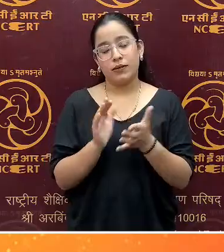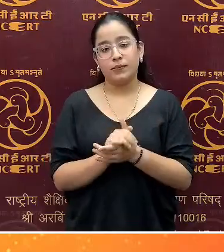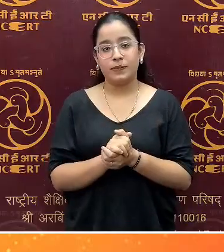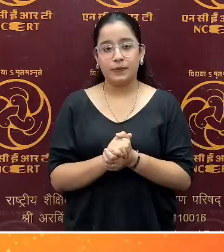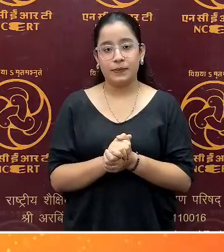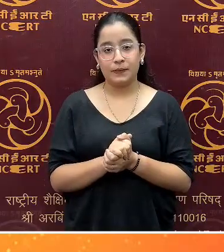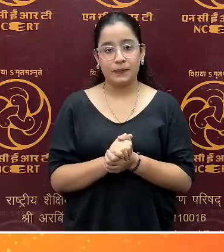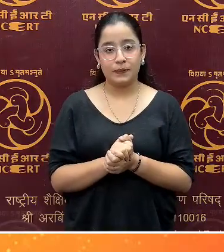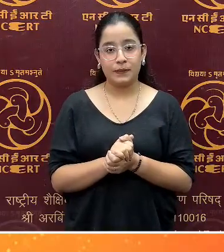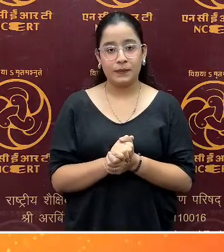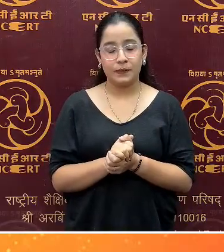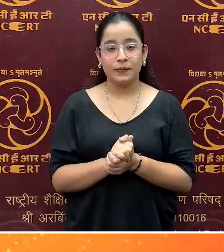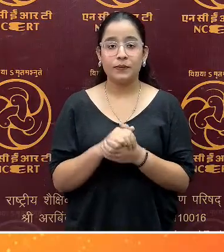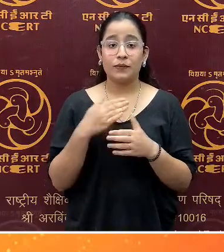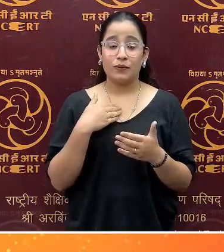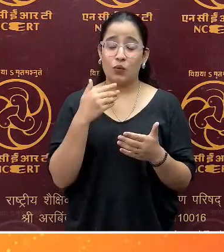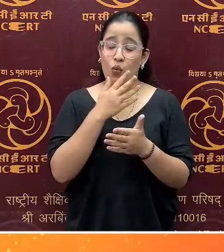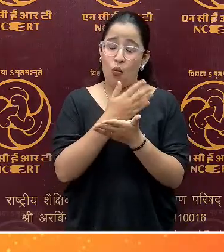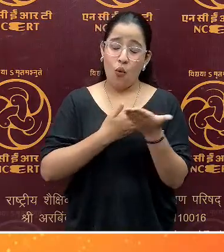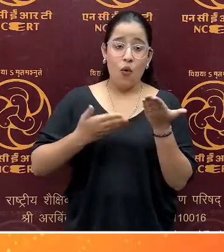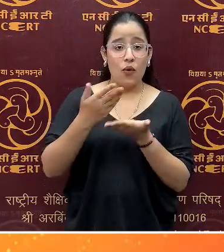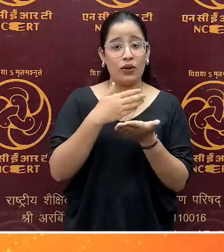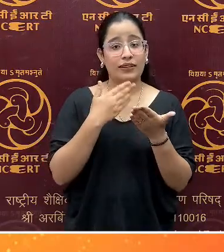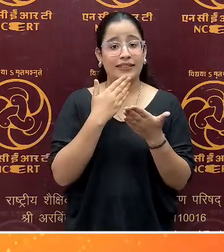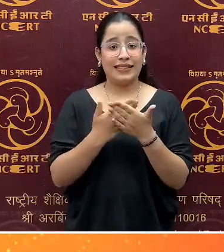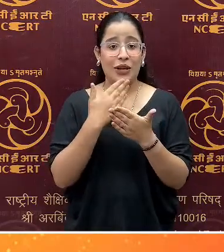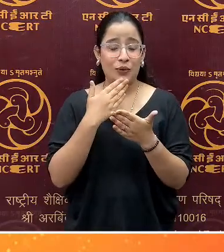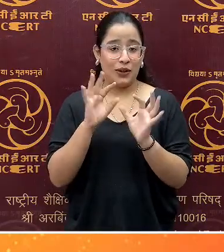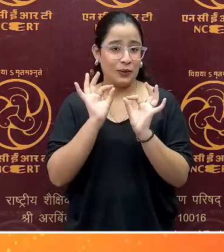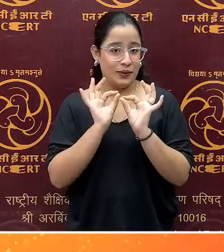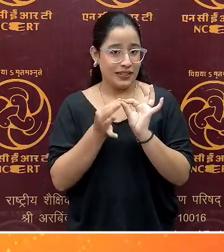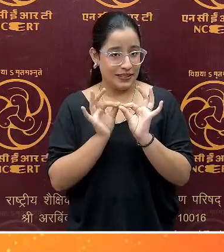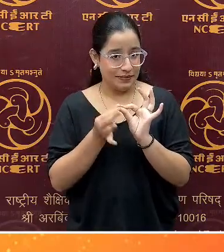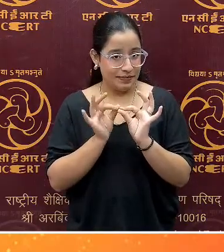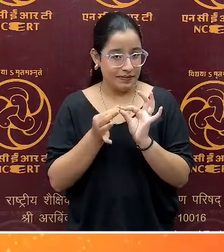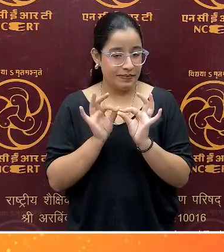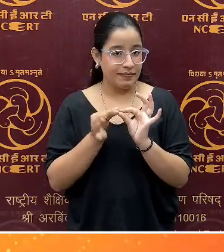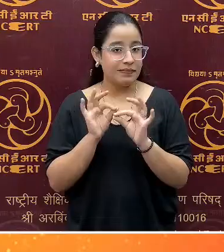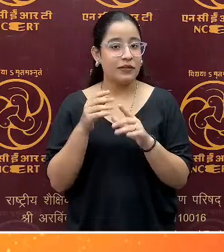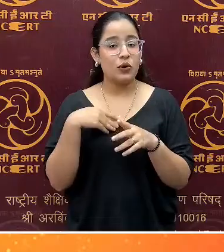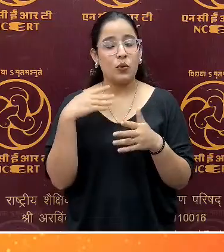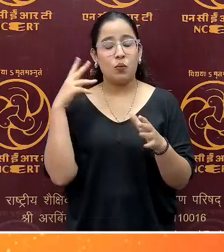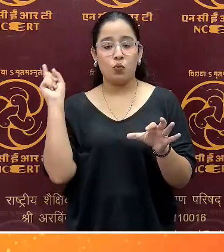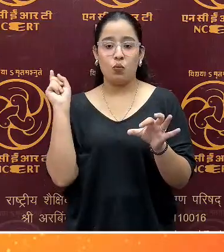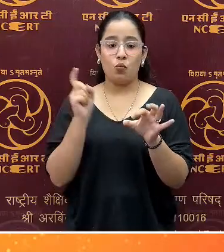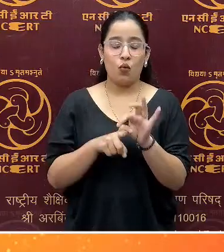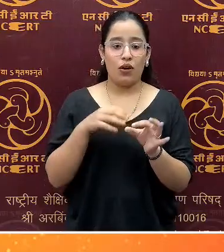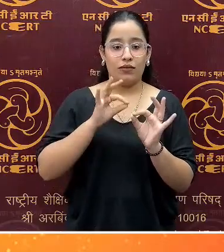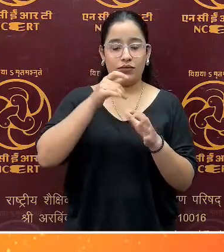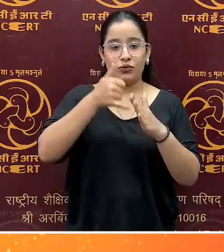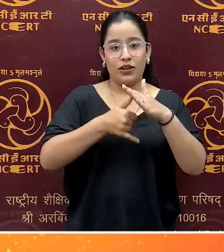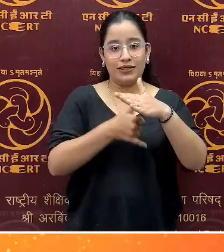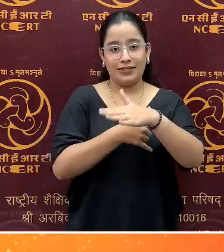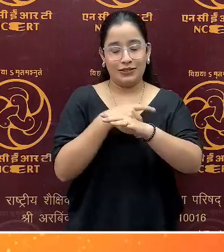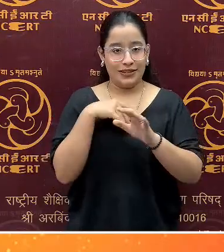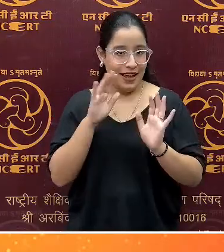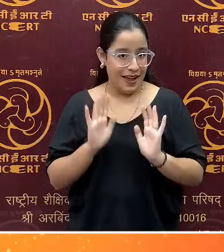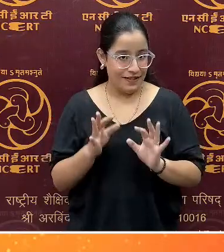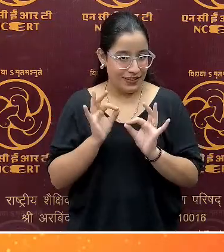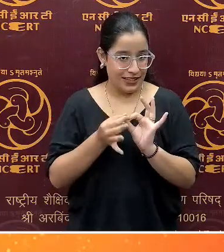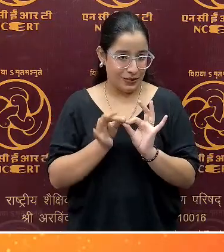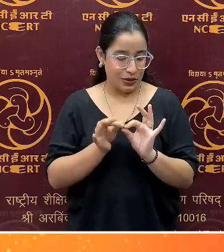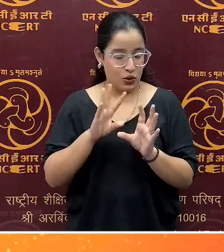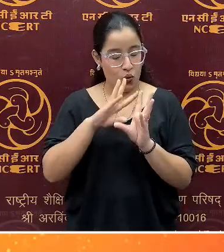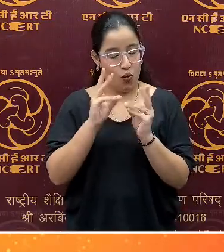हैं। I also wish to give thanks to our Indian Sign Language interpreters who have been translating the entire session in the Indian